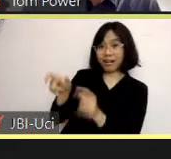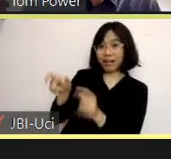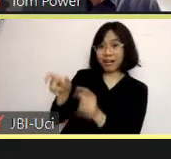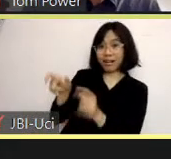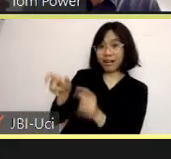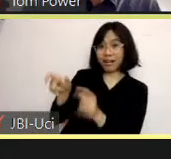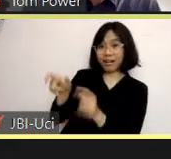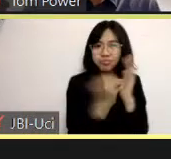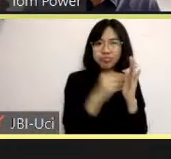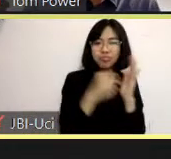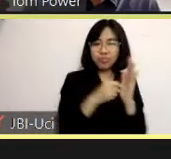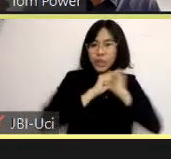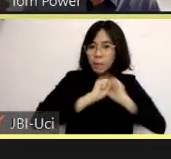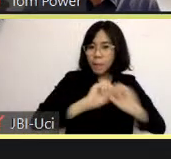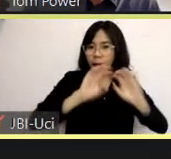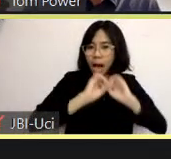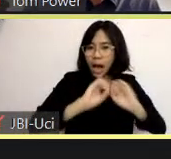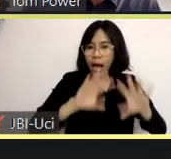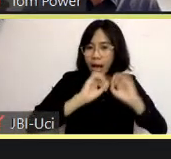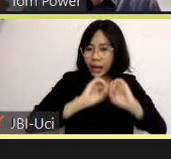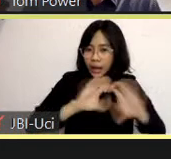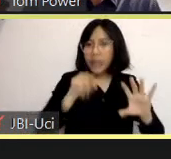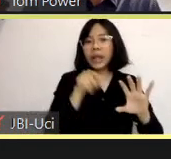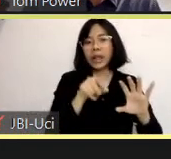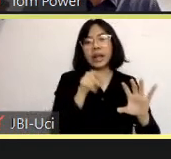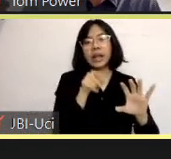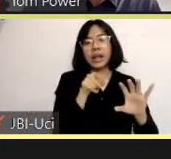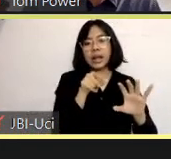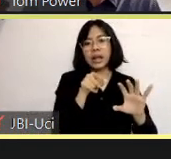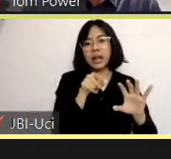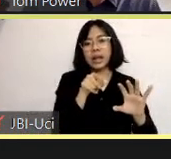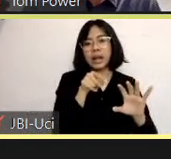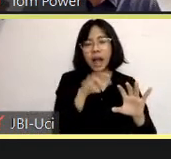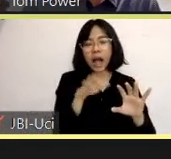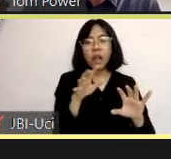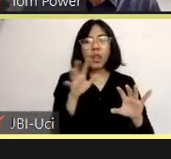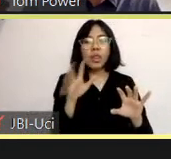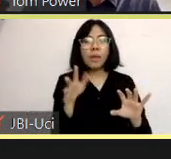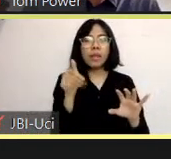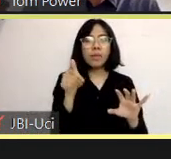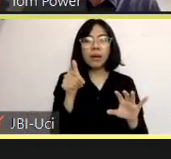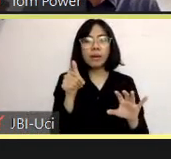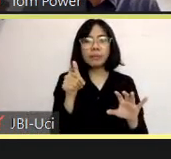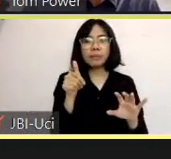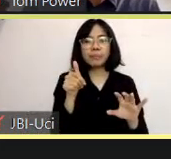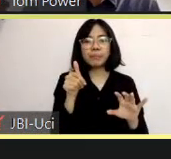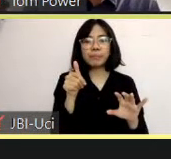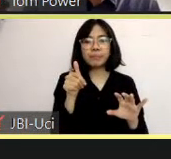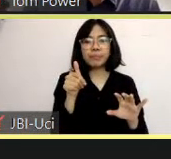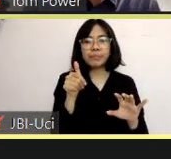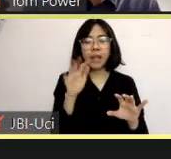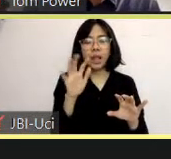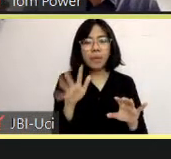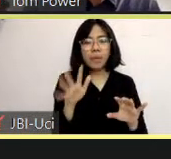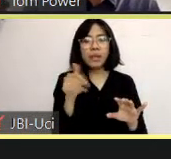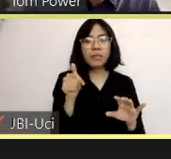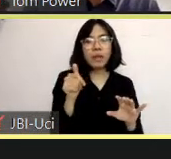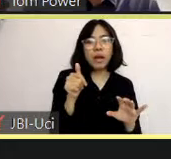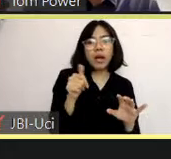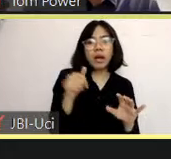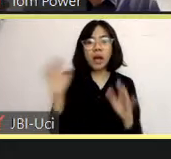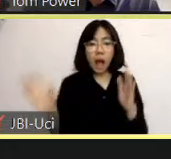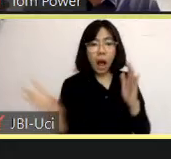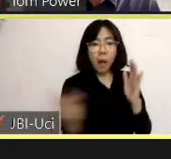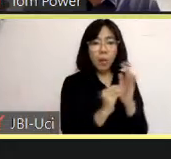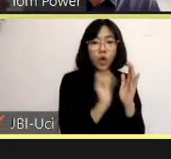dalam konteks Jusardi, akun WhatsApp-nya itu diambil alih, dan pada tanggal 20 Oktober, jadi sehari setelah diposting,